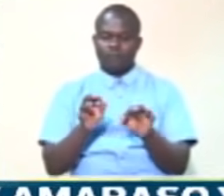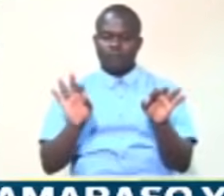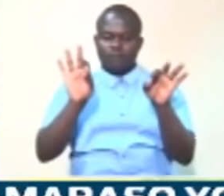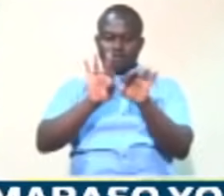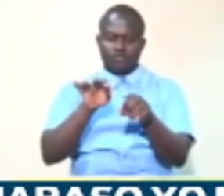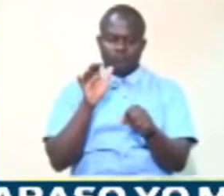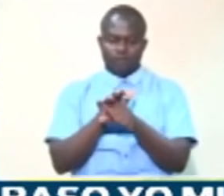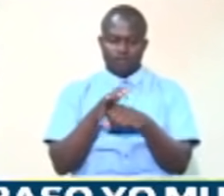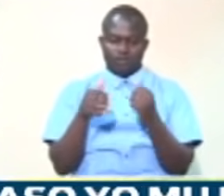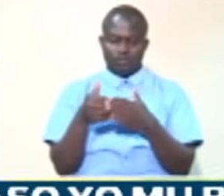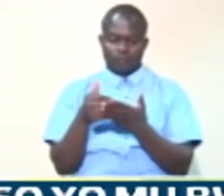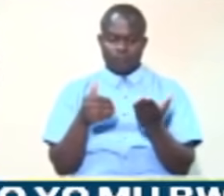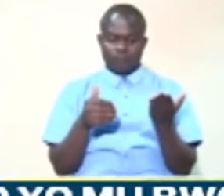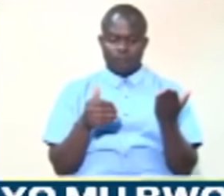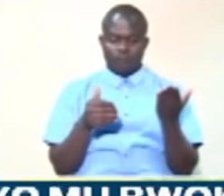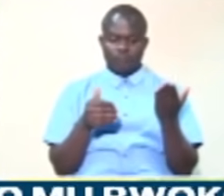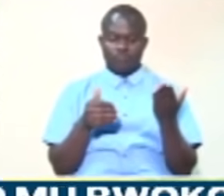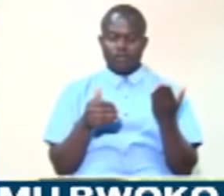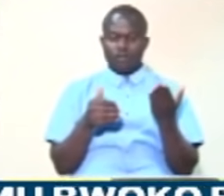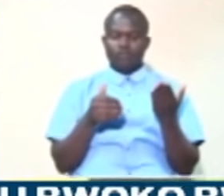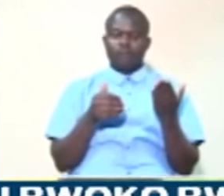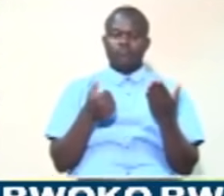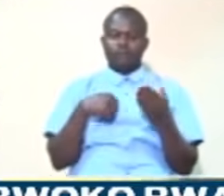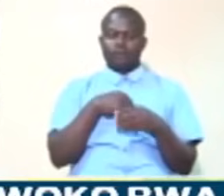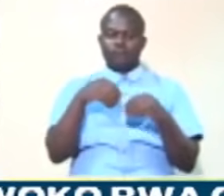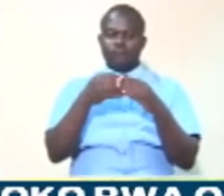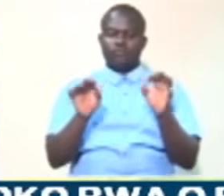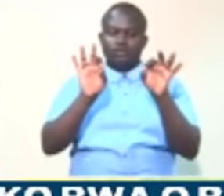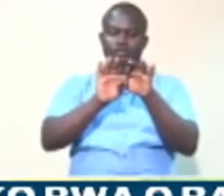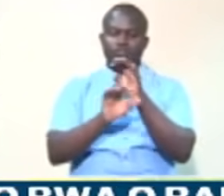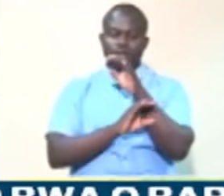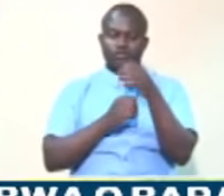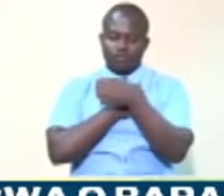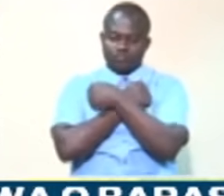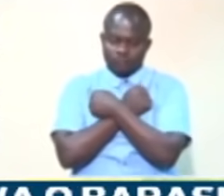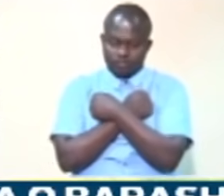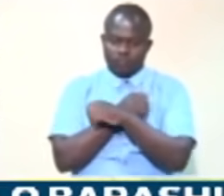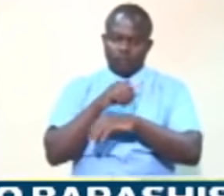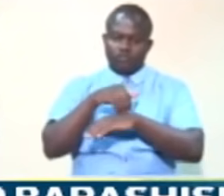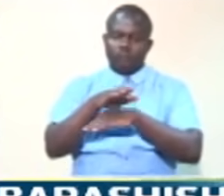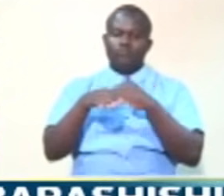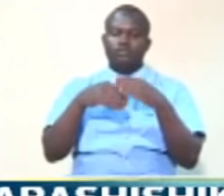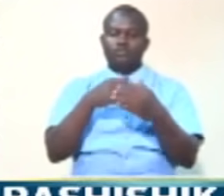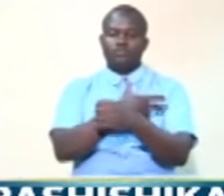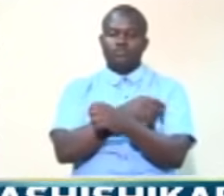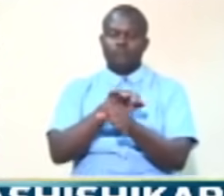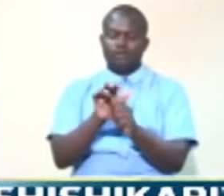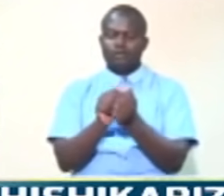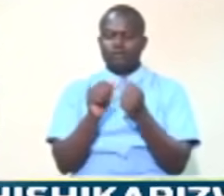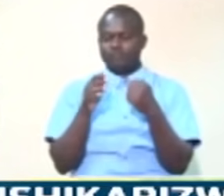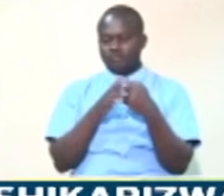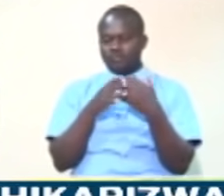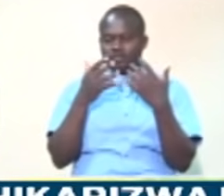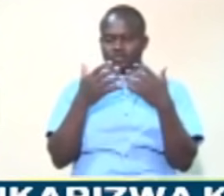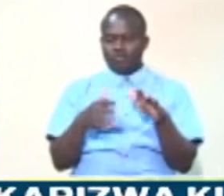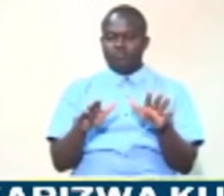cyane twabihaye agaciro gahambaye cyane kuba igihugu kikidukunda kikatwerereza inkingo za COVID-19 bakaba